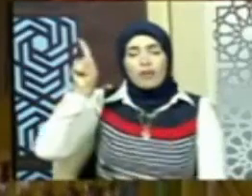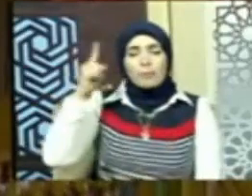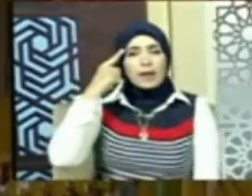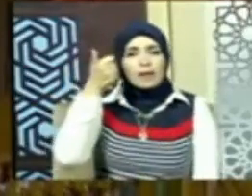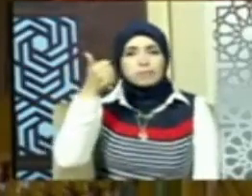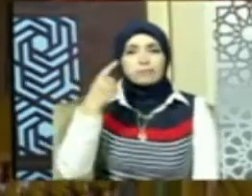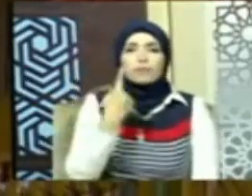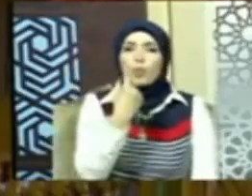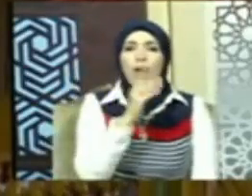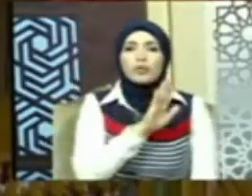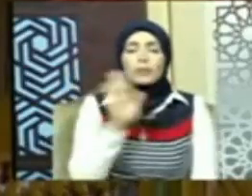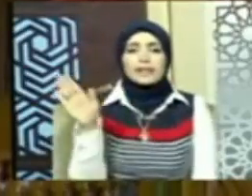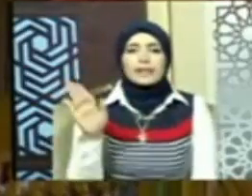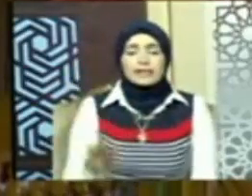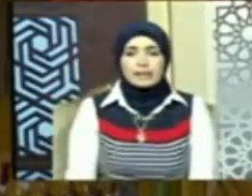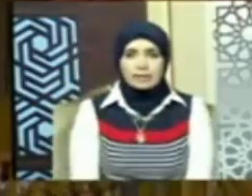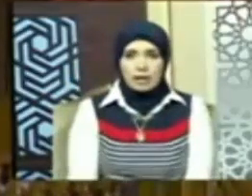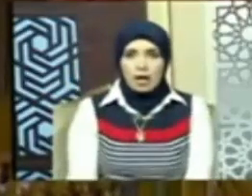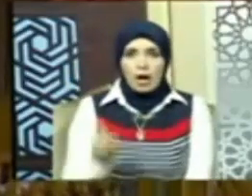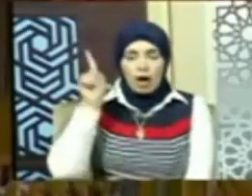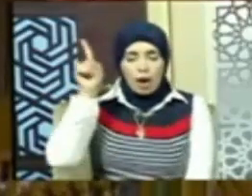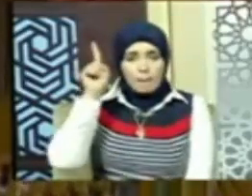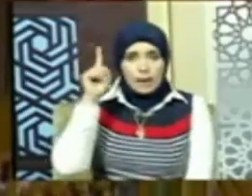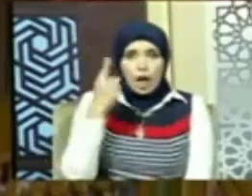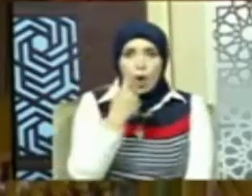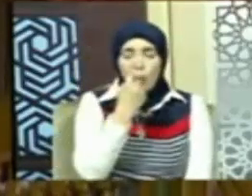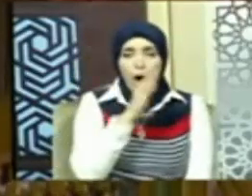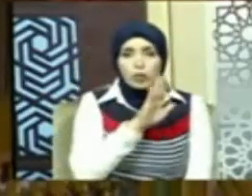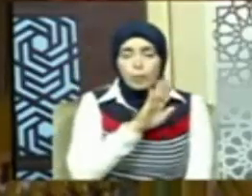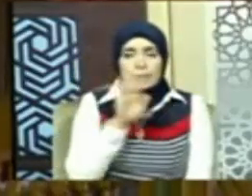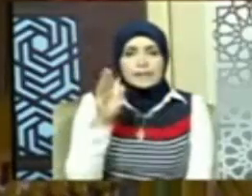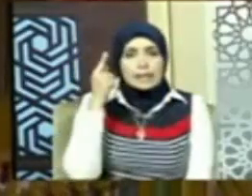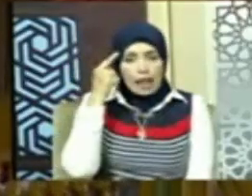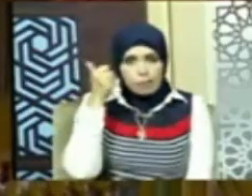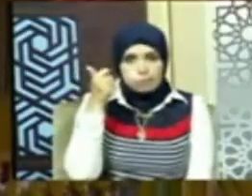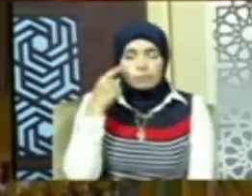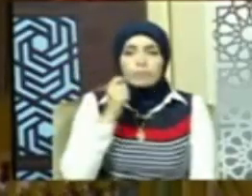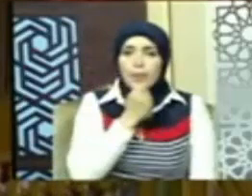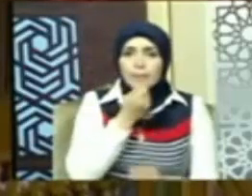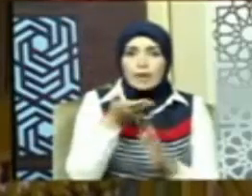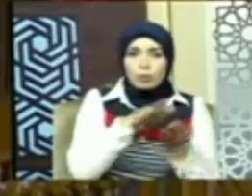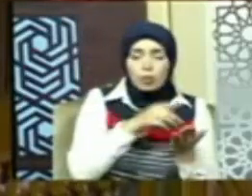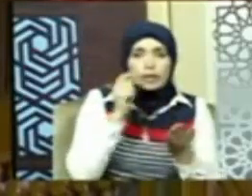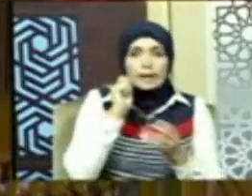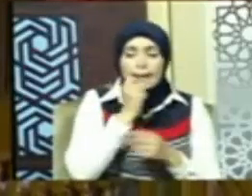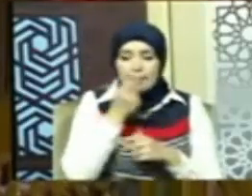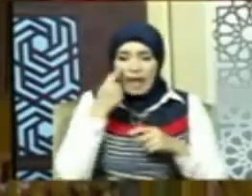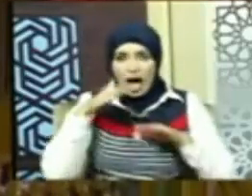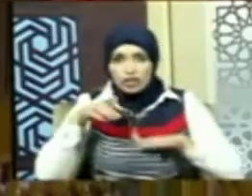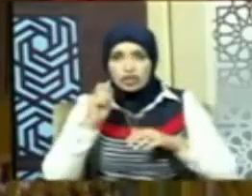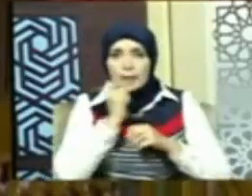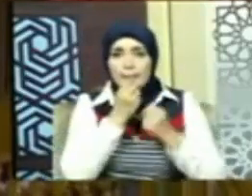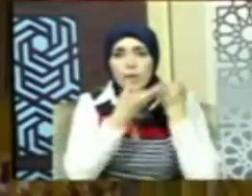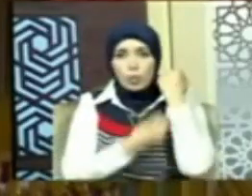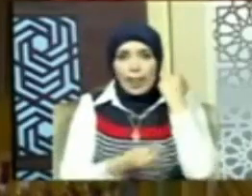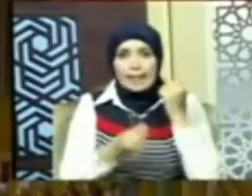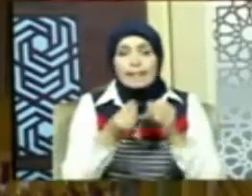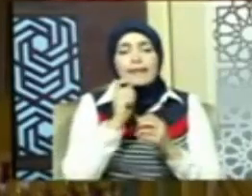غيبه أحدا إلا من ارتضى من رسول. ثم بعد ذلك العلم